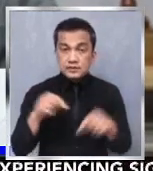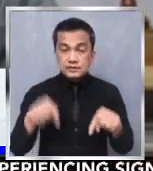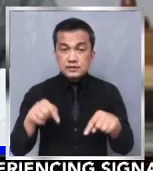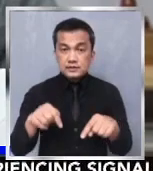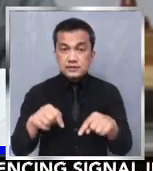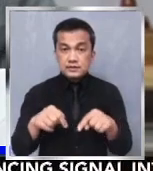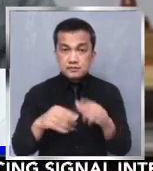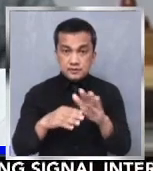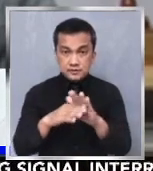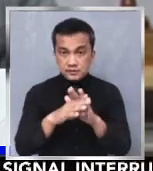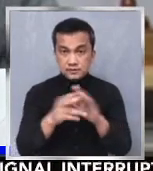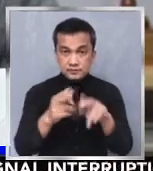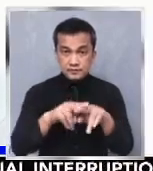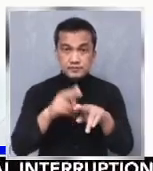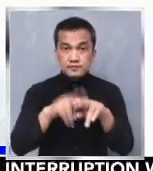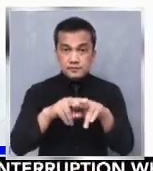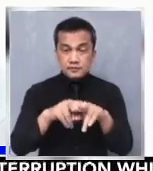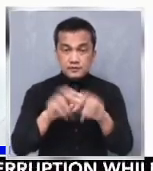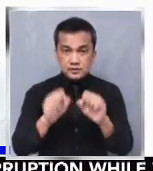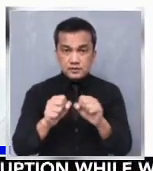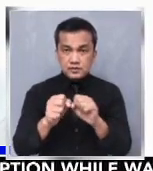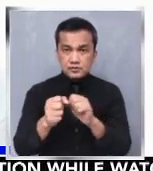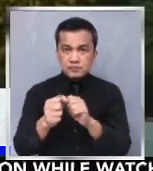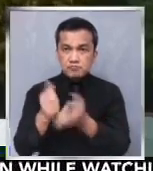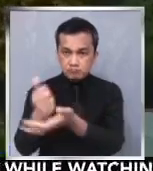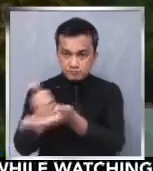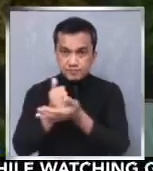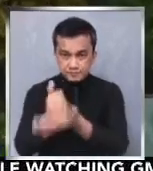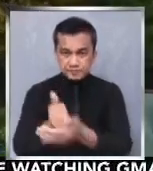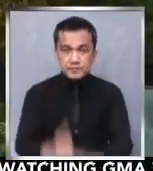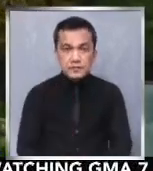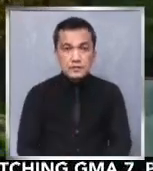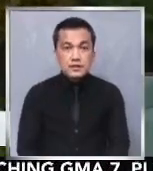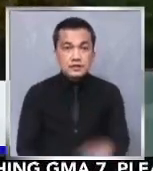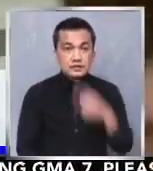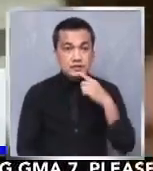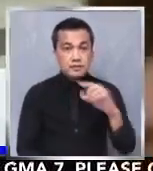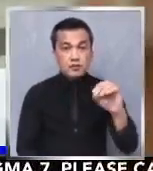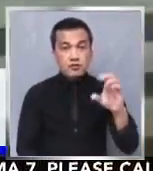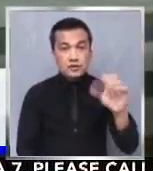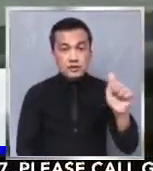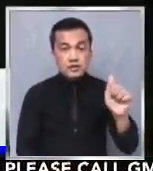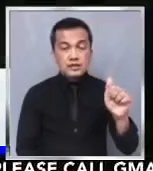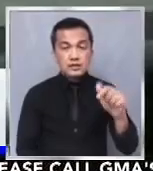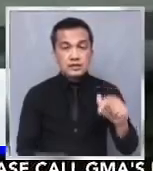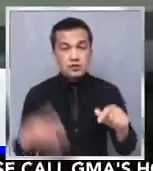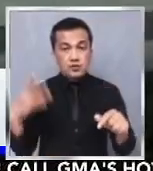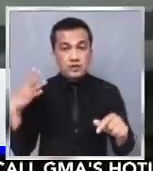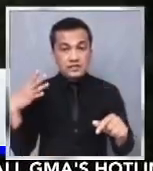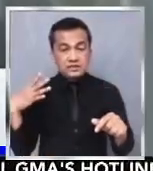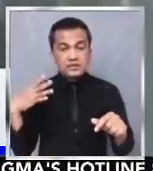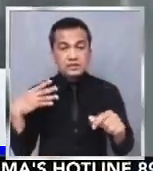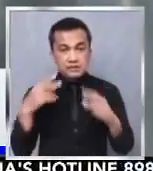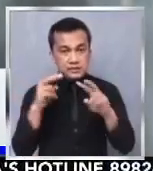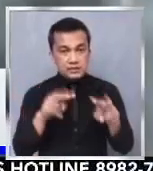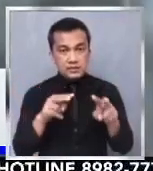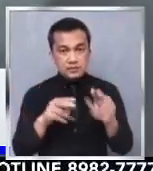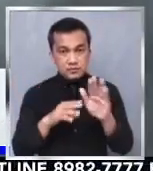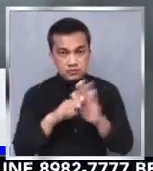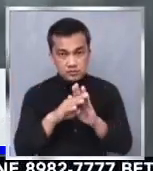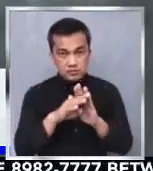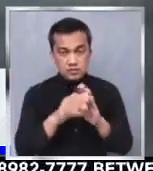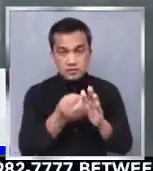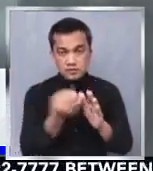So kailangan magtulong-tulong po tayo. Ayon sa Okta Research, wait and see pa ngayon kung patuloy pang tataas ang mga kaso. Hindi pa natin